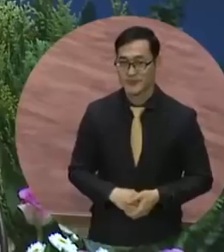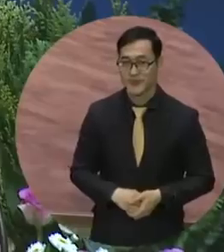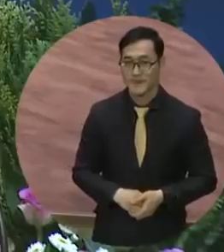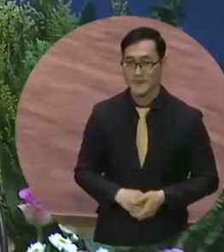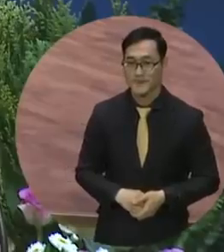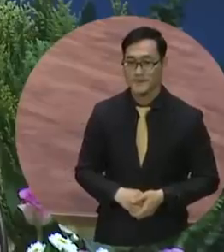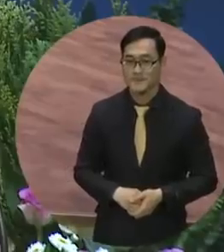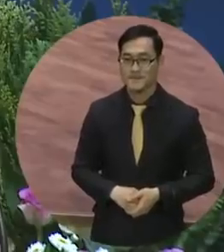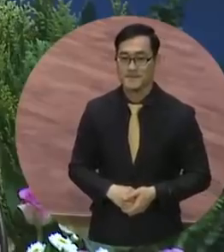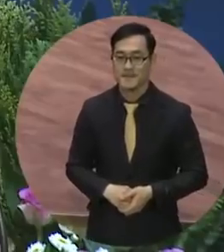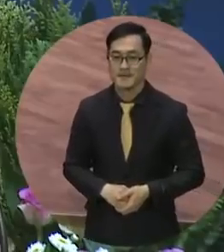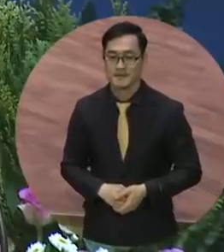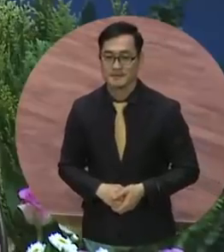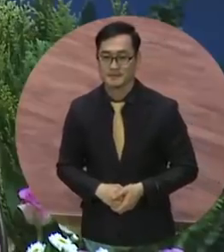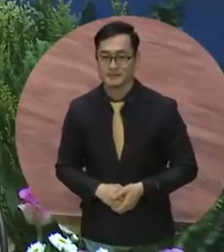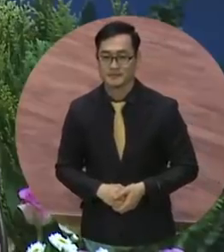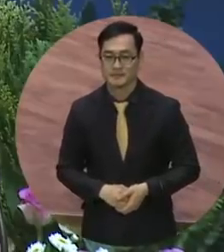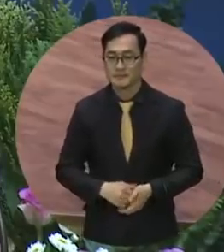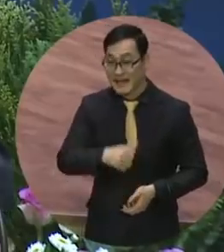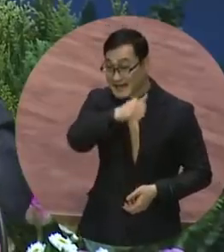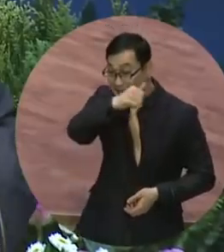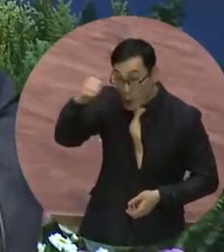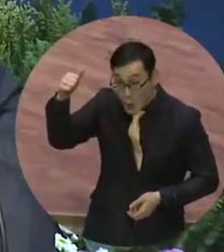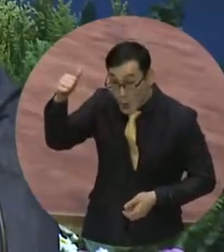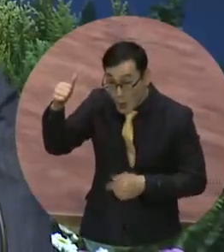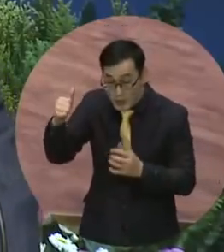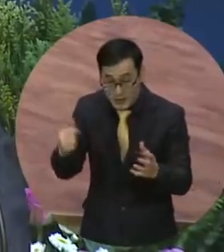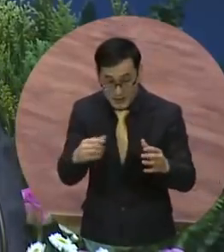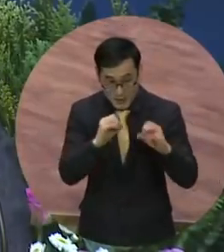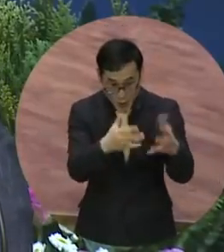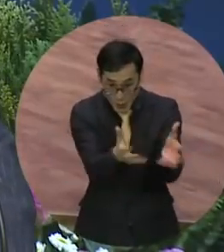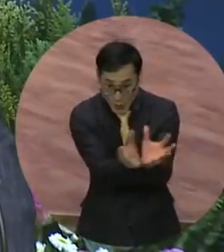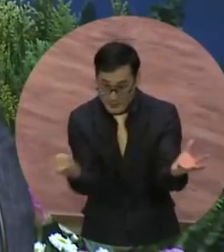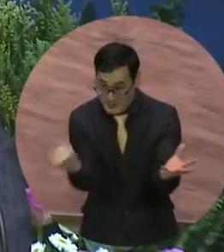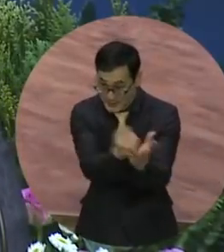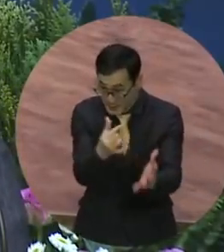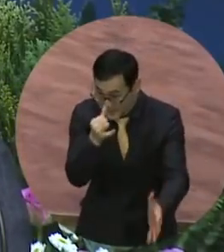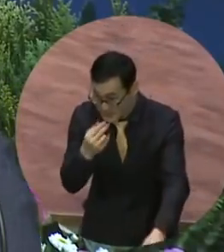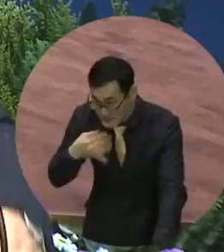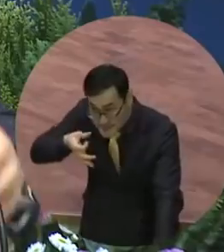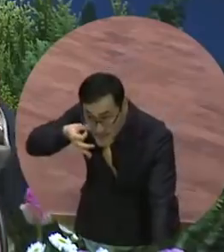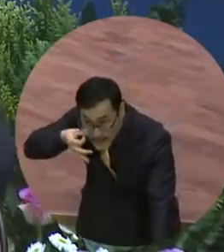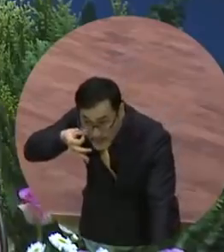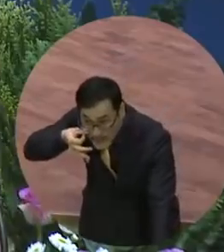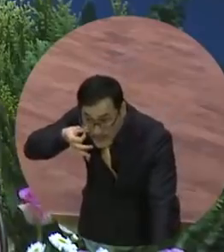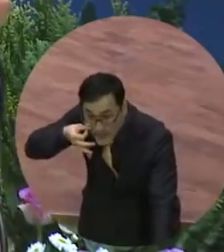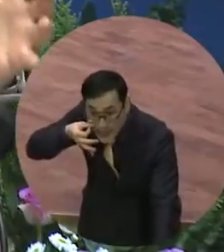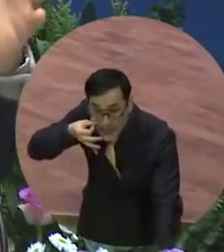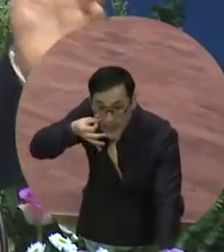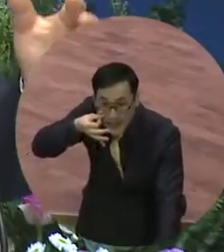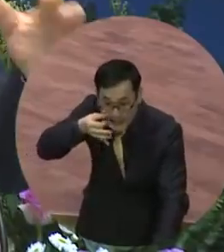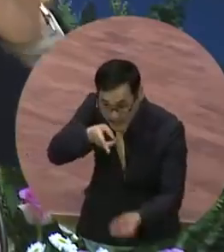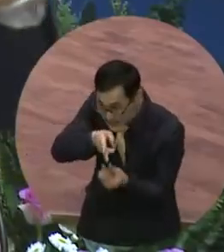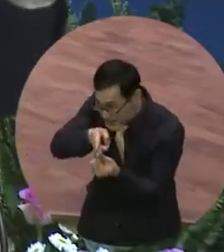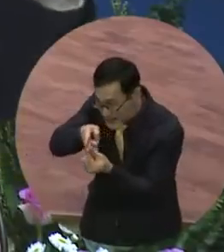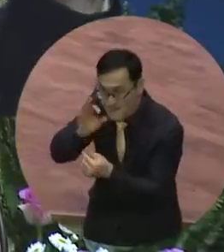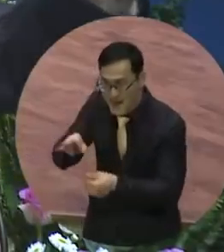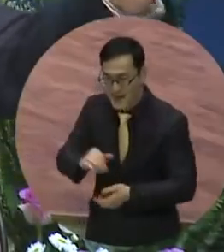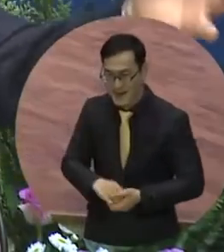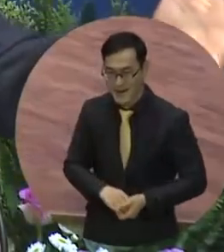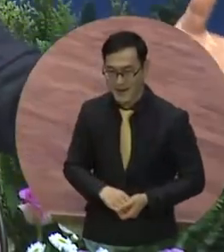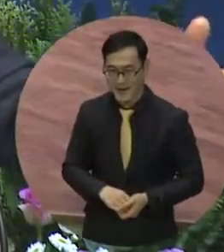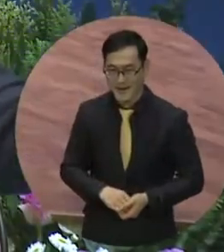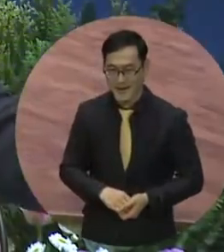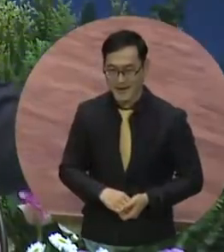나이에 그 전도에 참석했는가 명단 올려야 돼 그럴 거야. 그래서요 우리 권사님들 장로님들 모두 다 원리스